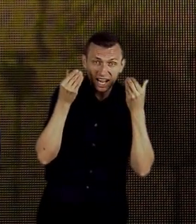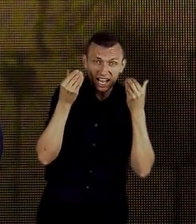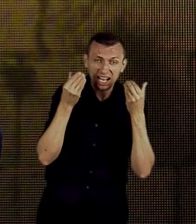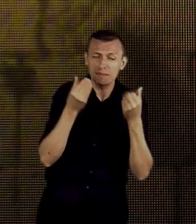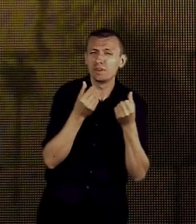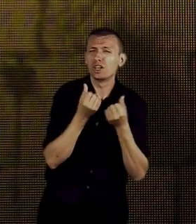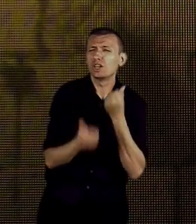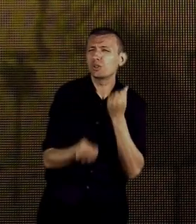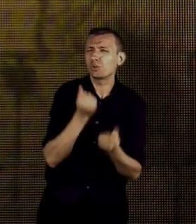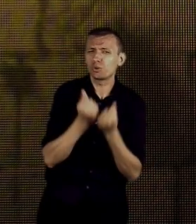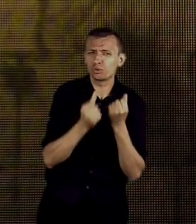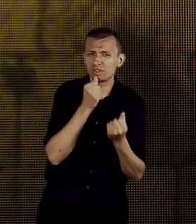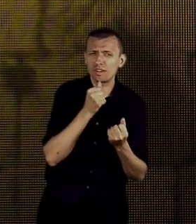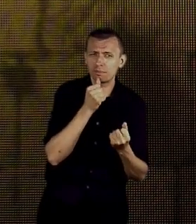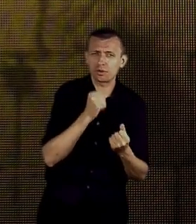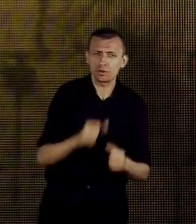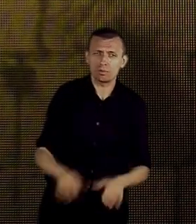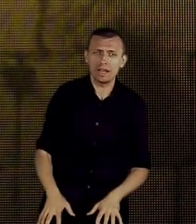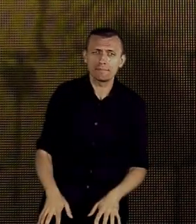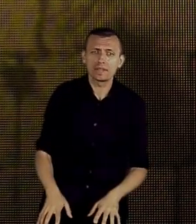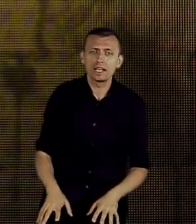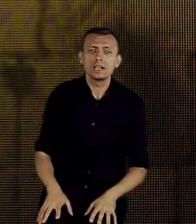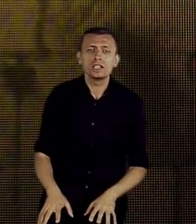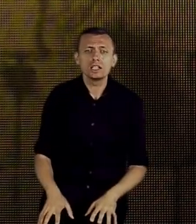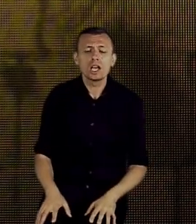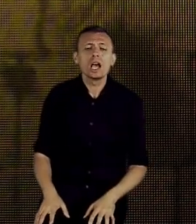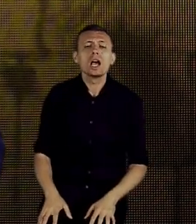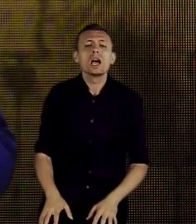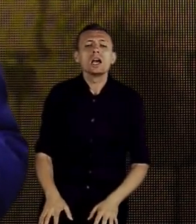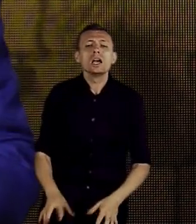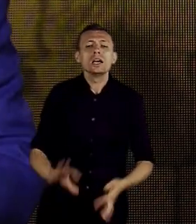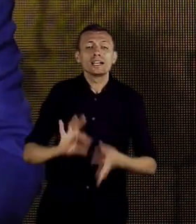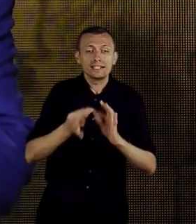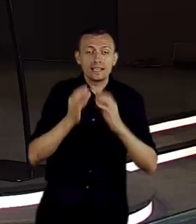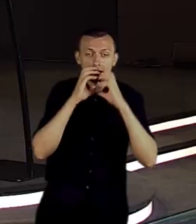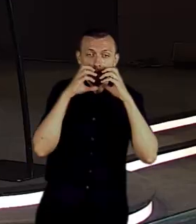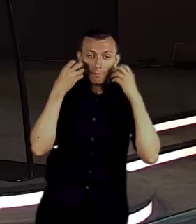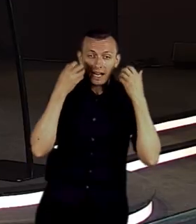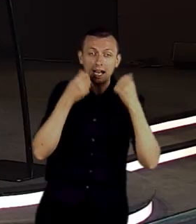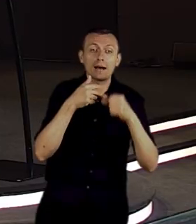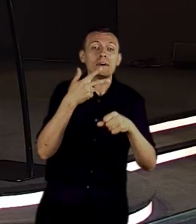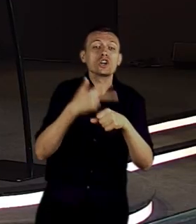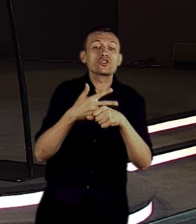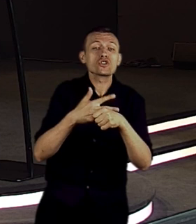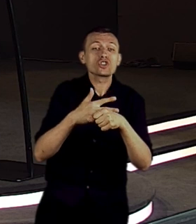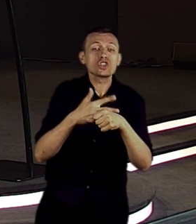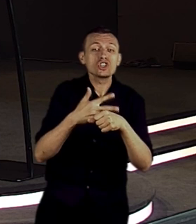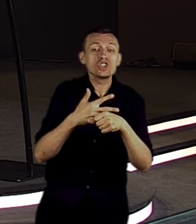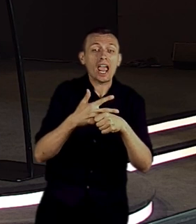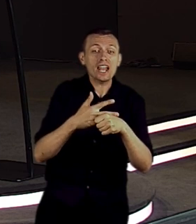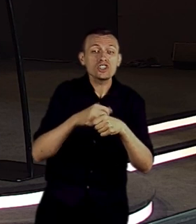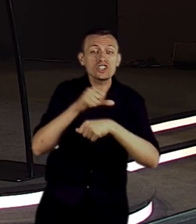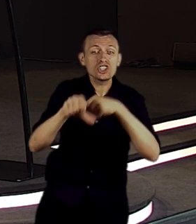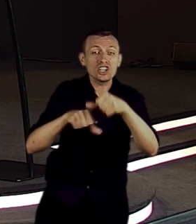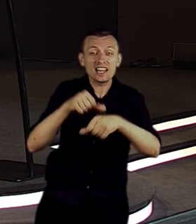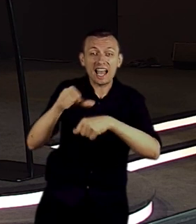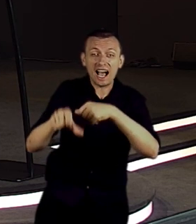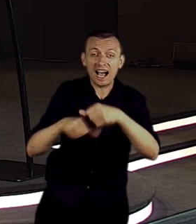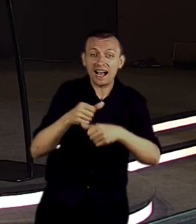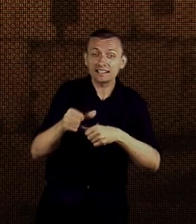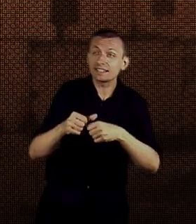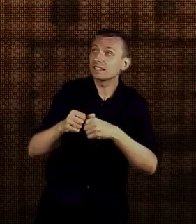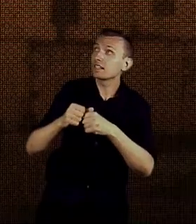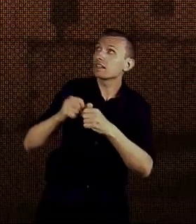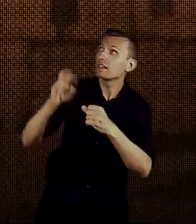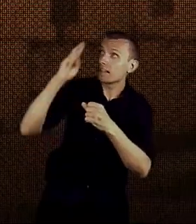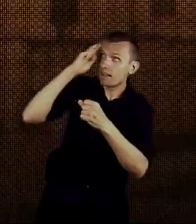po 30 latach wiary Bogu. Po drugie, próba była poprzedzona szeregiem